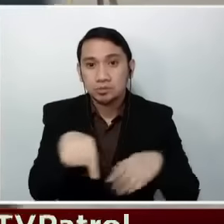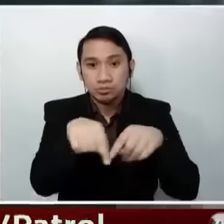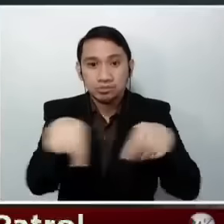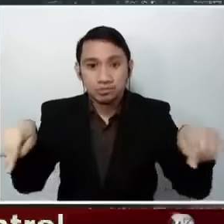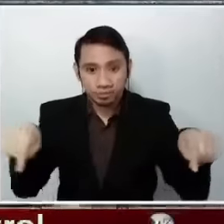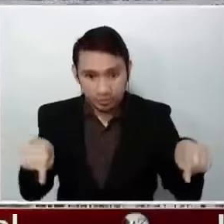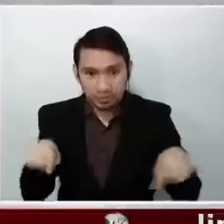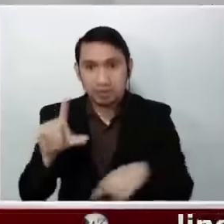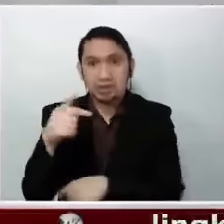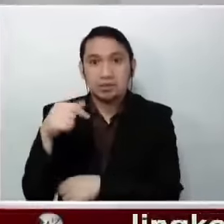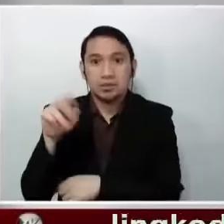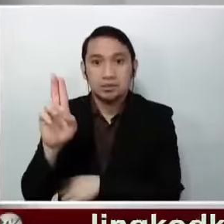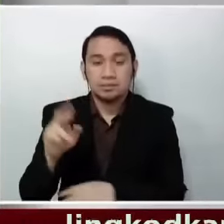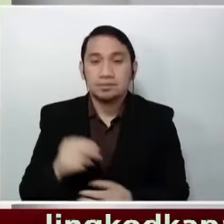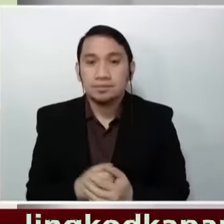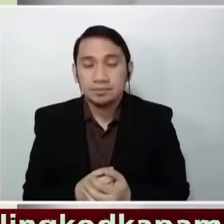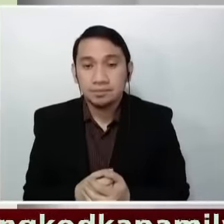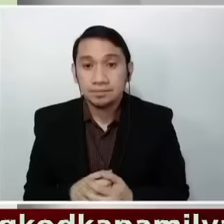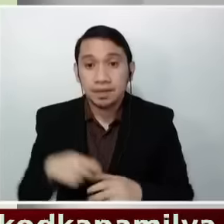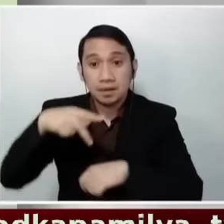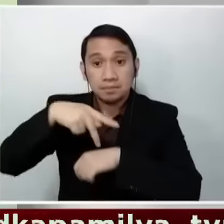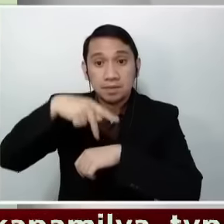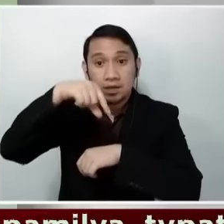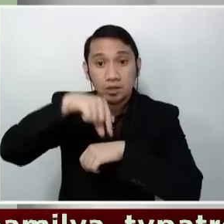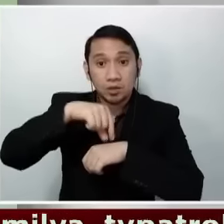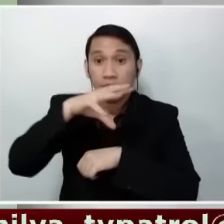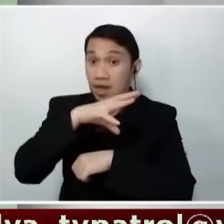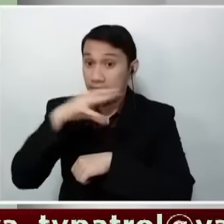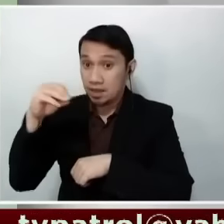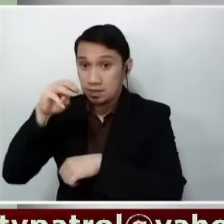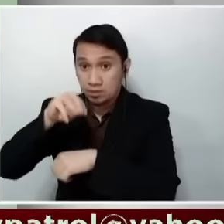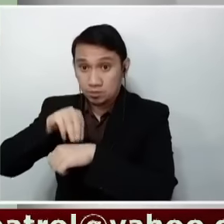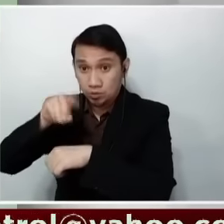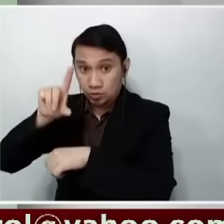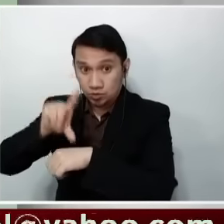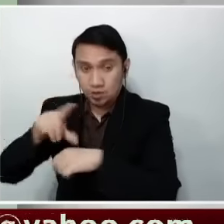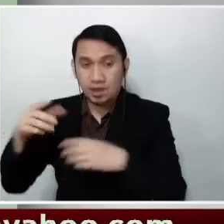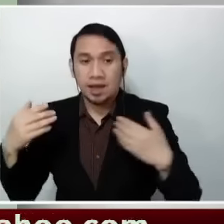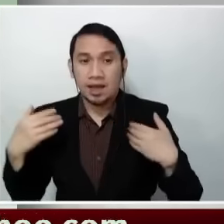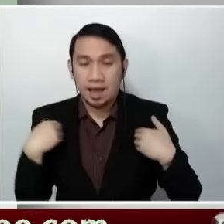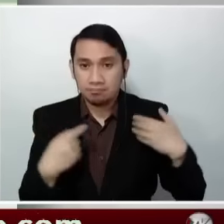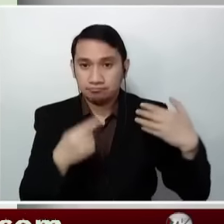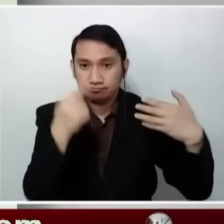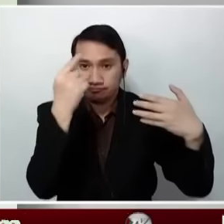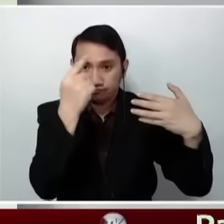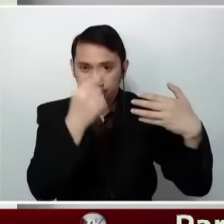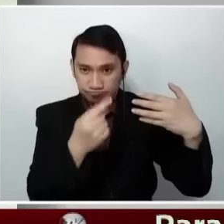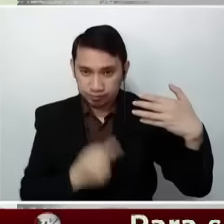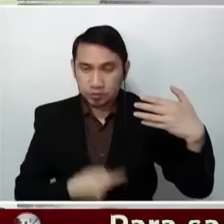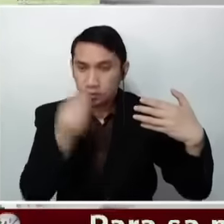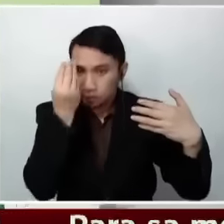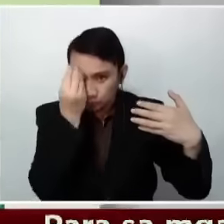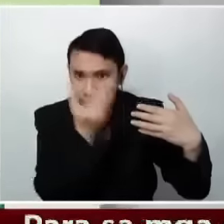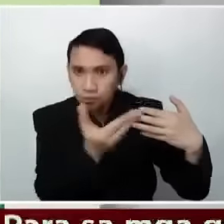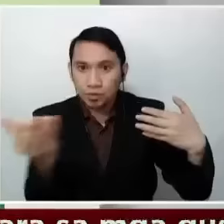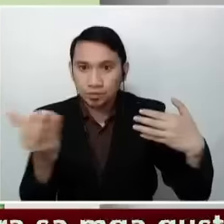LGU. Ang Parañaque at Muntinlupa, tinadtad ng abiso ang kanilang mga